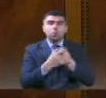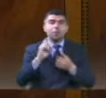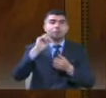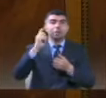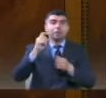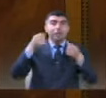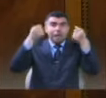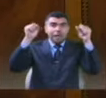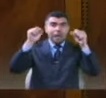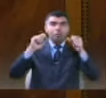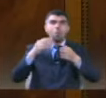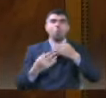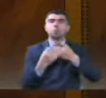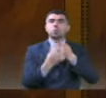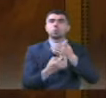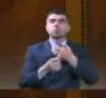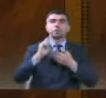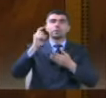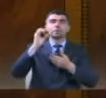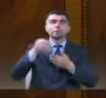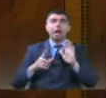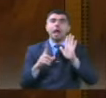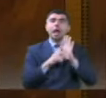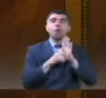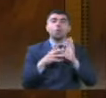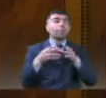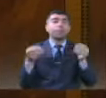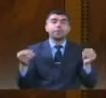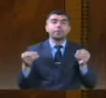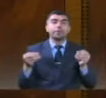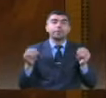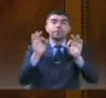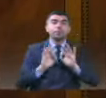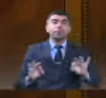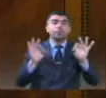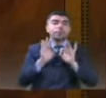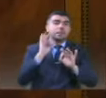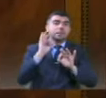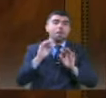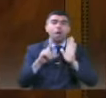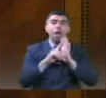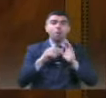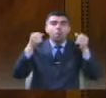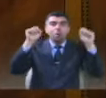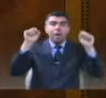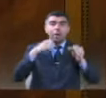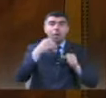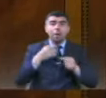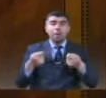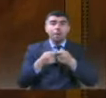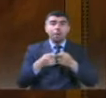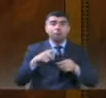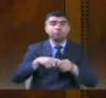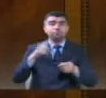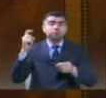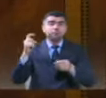المضربين لتركيعهم في غياب قانون للإضراب. ثانيا متمادية في التوجه الرامي إلى رفع الدعم عن